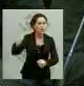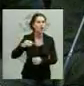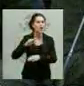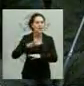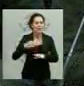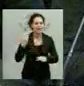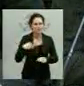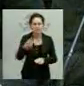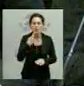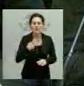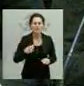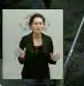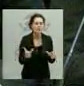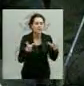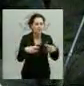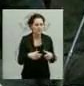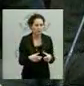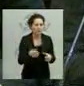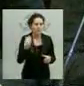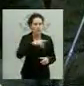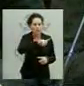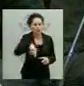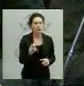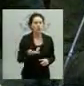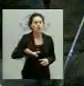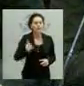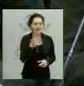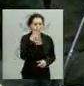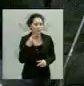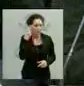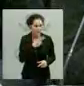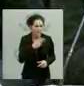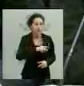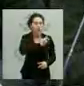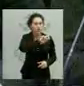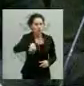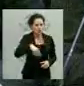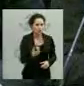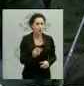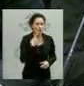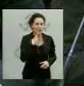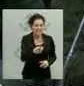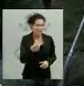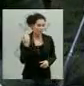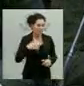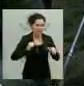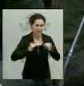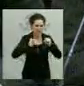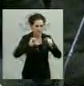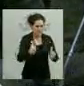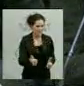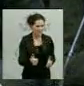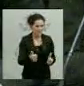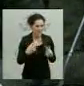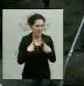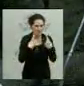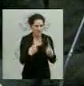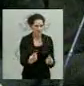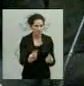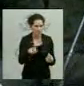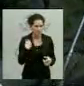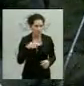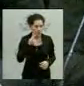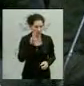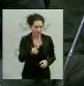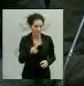aquesta reducció. Nosaltres teníem aquest compromís. Nosaltres ho vàrem dir des del primer moment que vàrem notar que existia